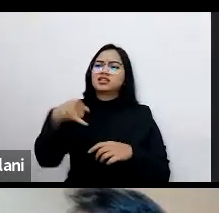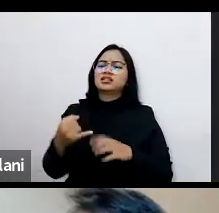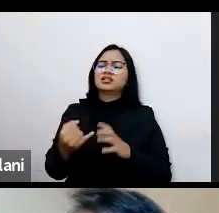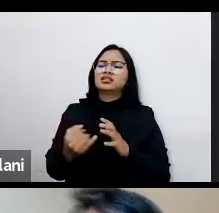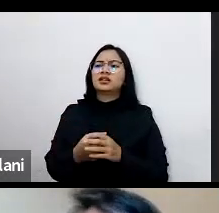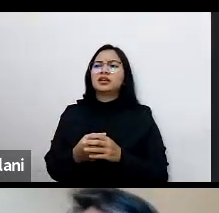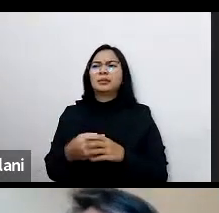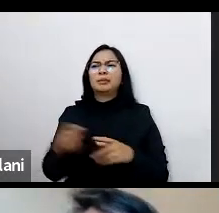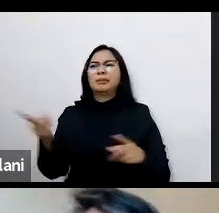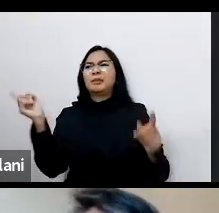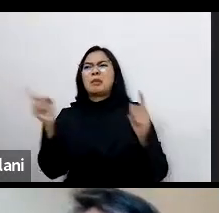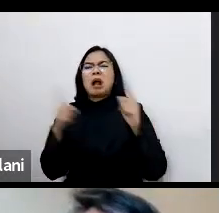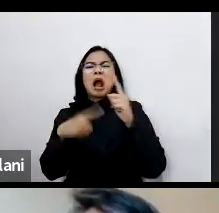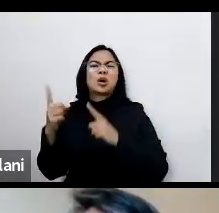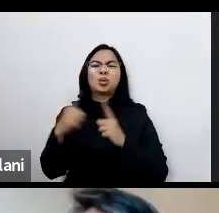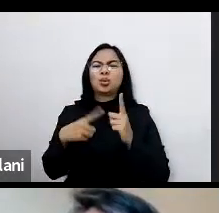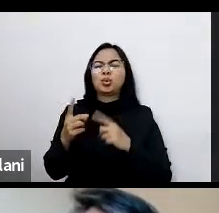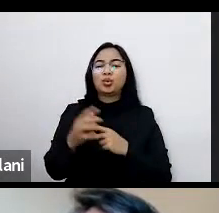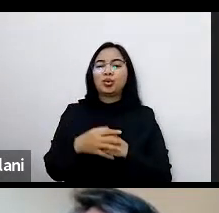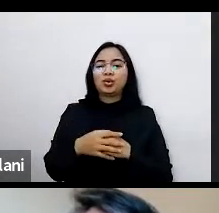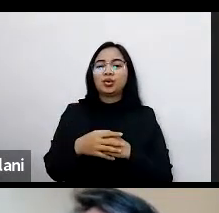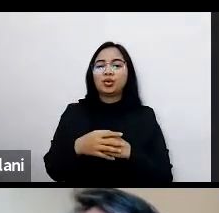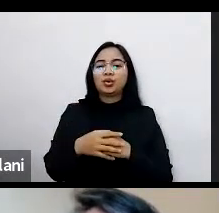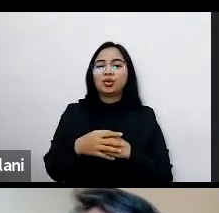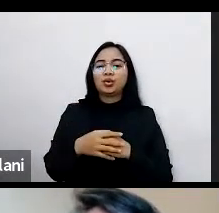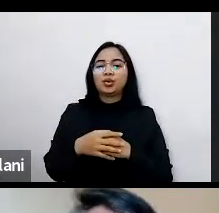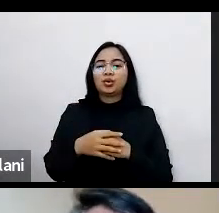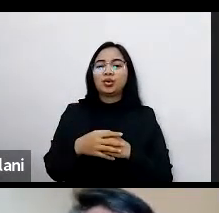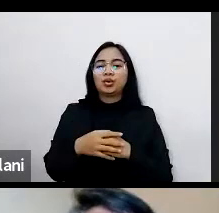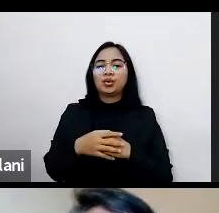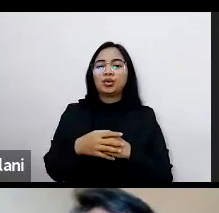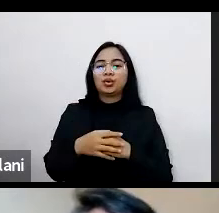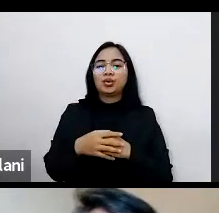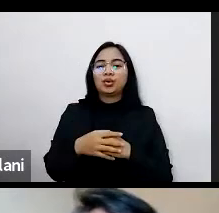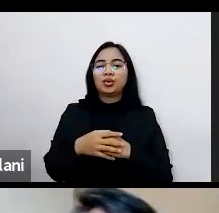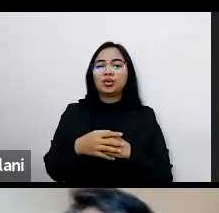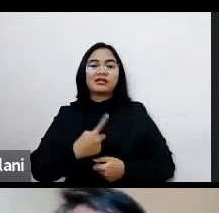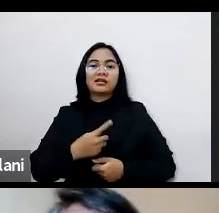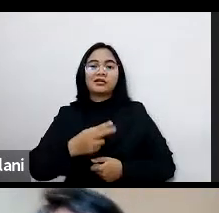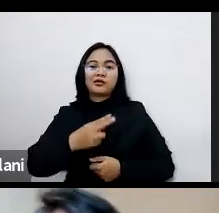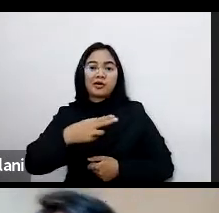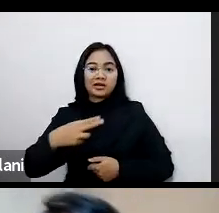juga baik kita yang ada di Indonesia itu kayaknya kan